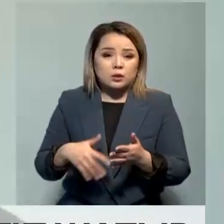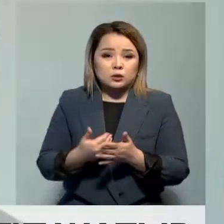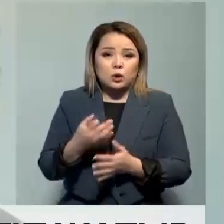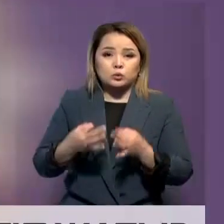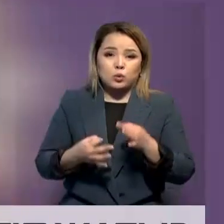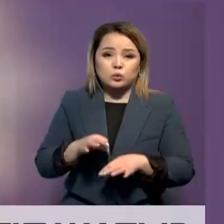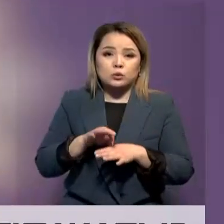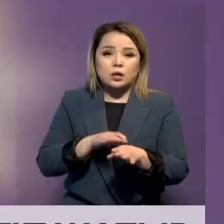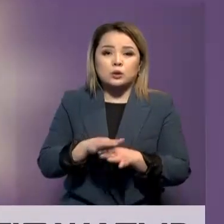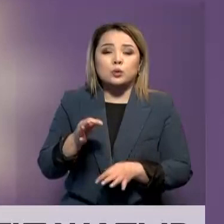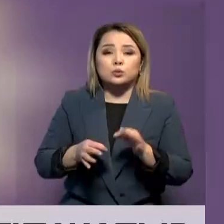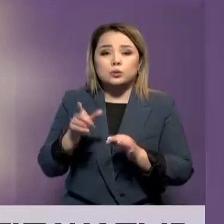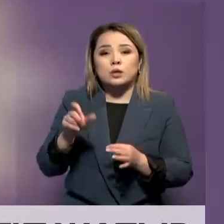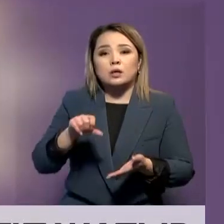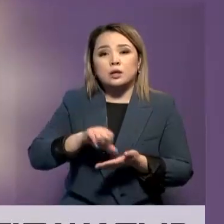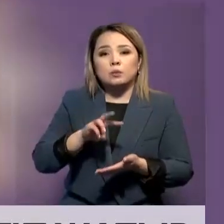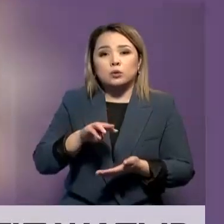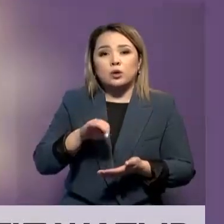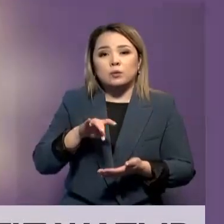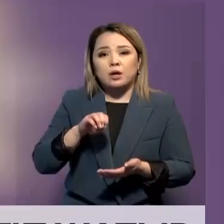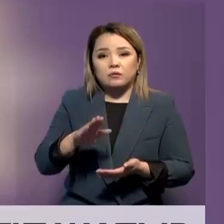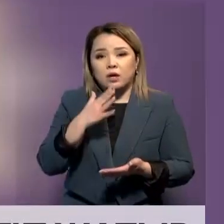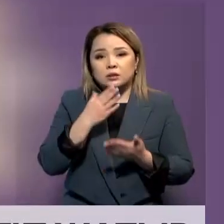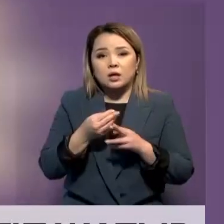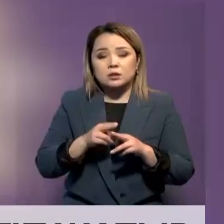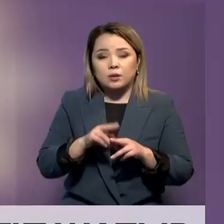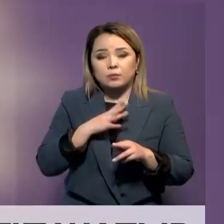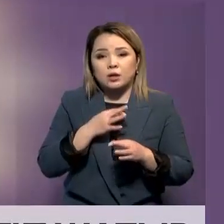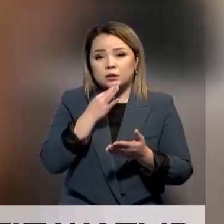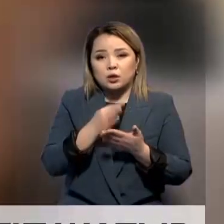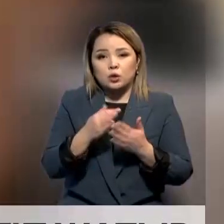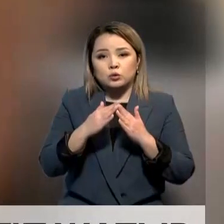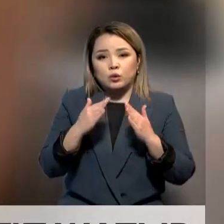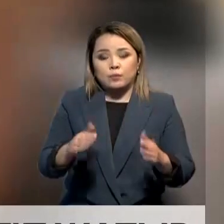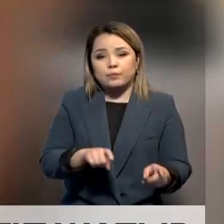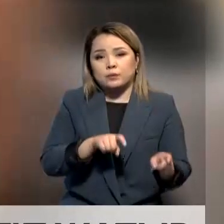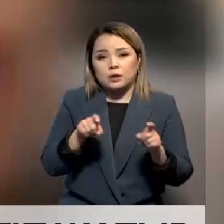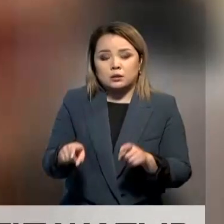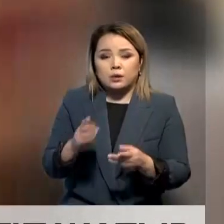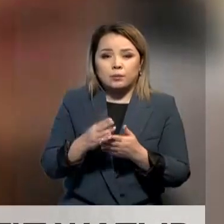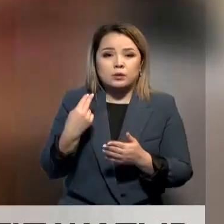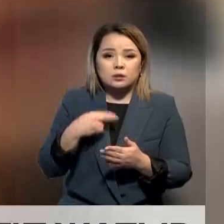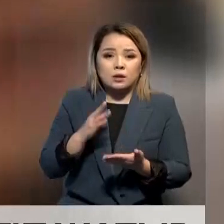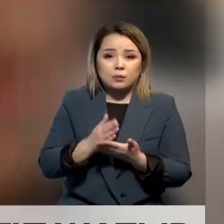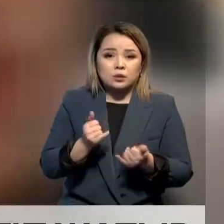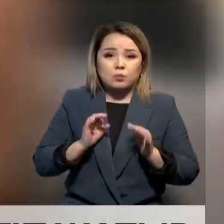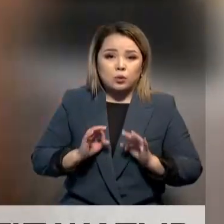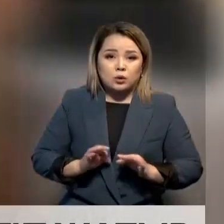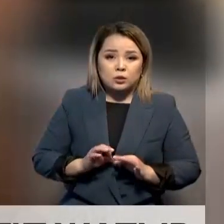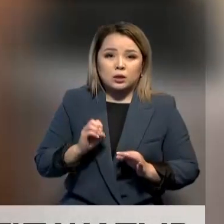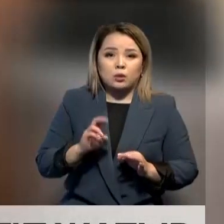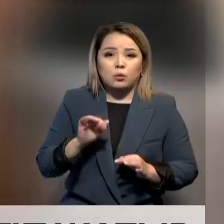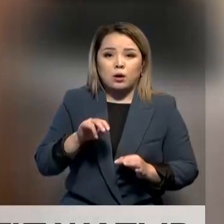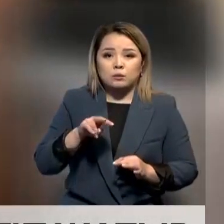сот отырысында судья Мейірхан Төребаевқа қатысты бұлтартпау шарасын үй қамаққа ауыстырған. Бүгінгі отырыста прокурор Ерлан